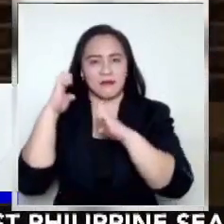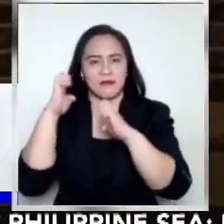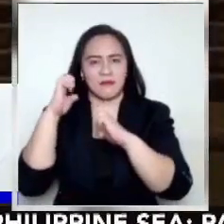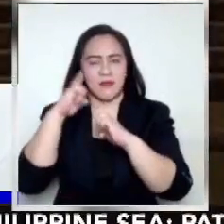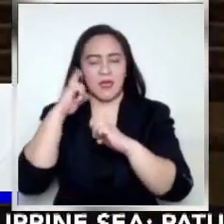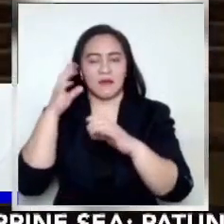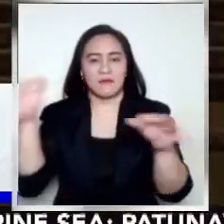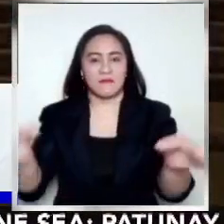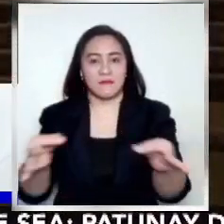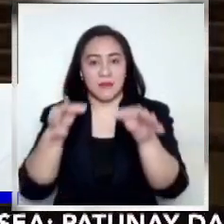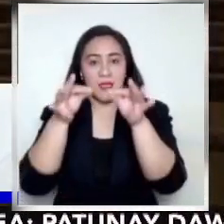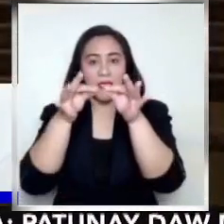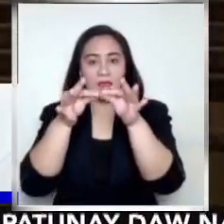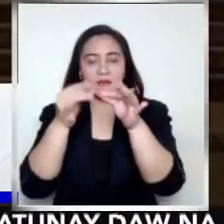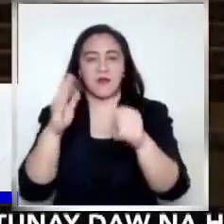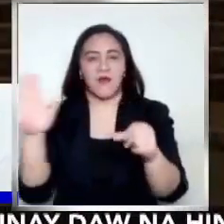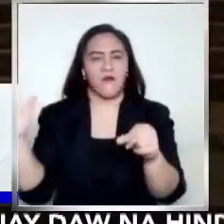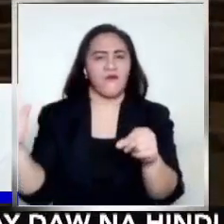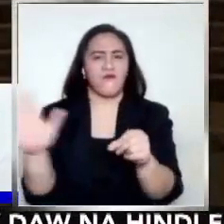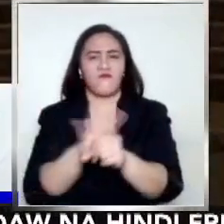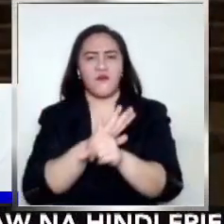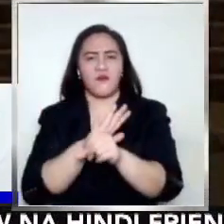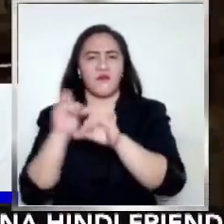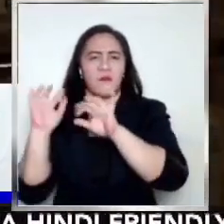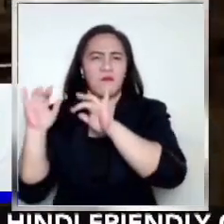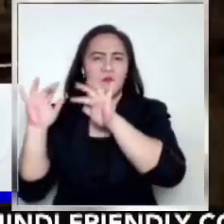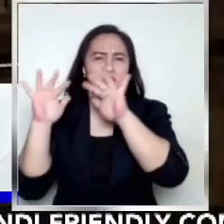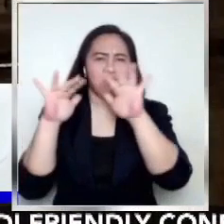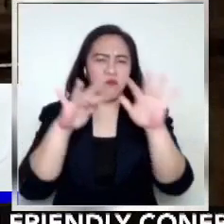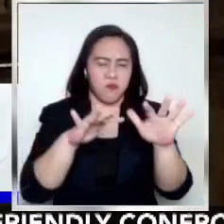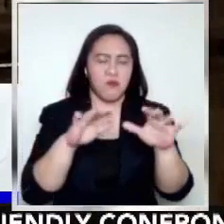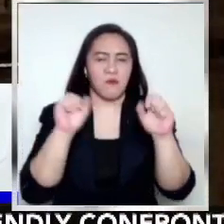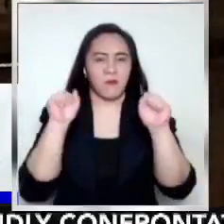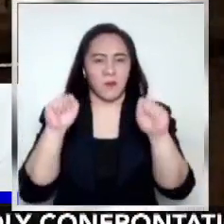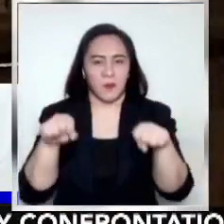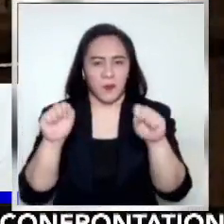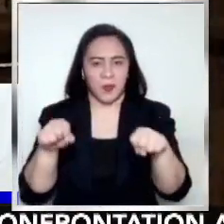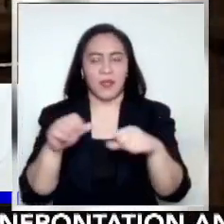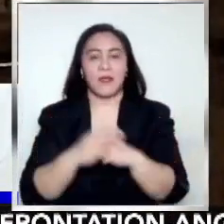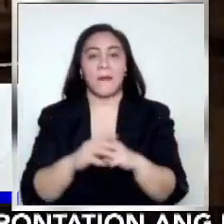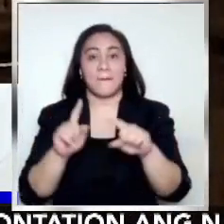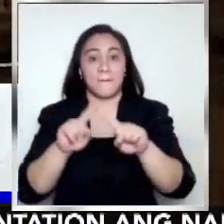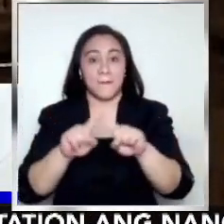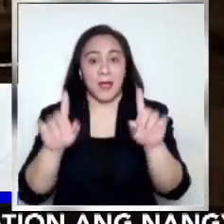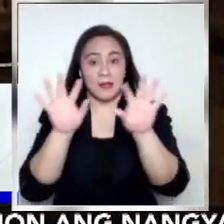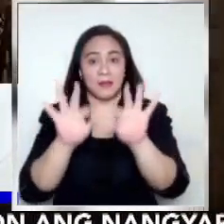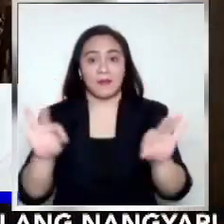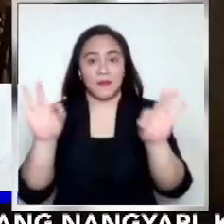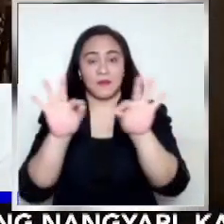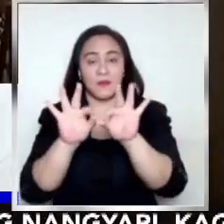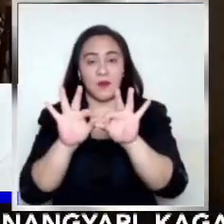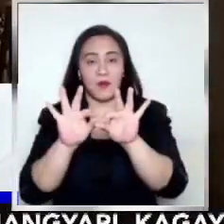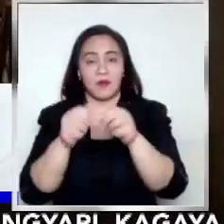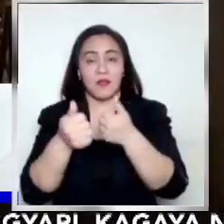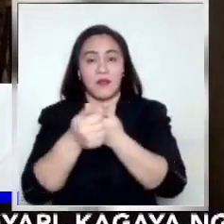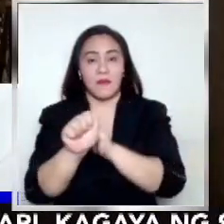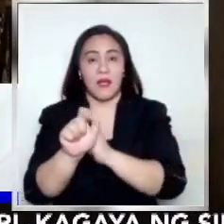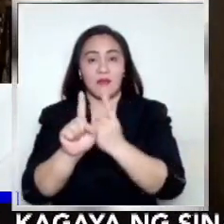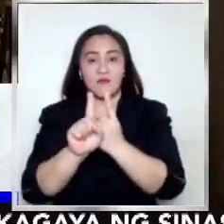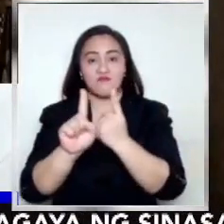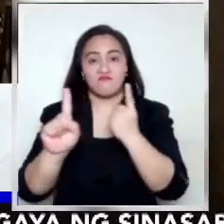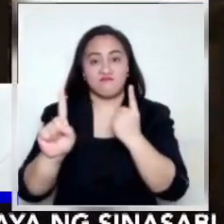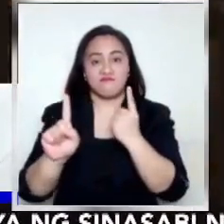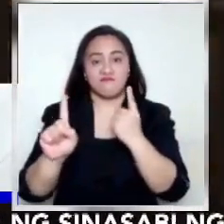Full capacity na ang pinapayagang makapasok sa loob ng simbahan, pero may distansya pa rin sa mga upuan bilang pag-iingat. Naglagay rin ng